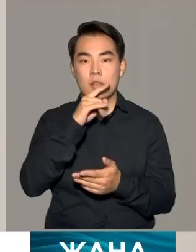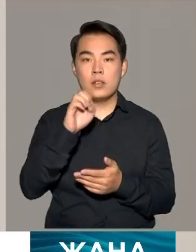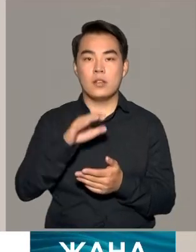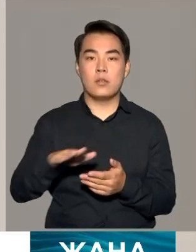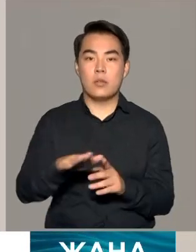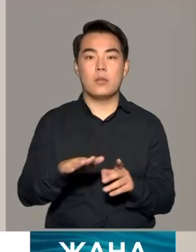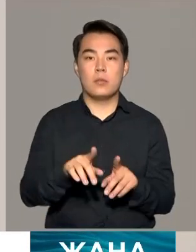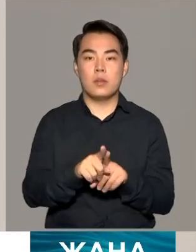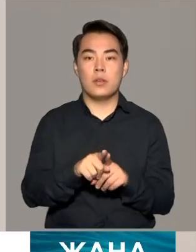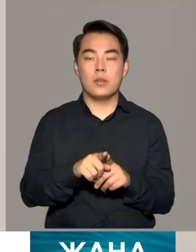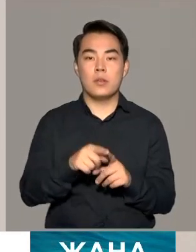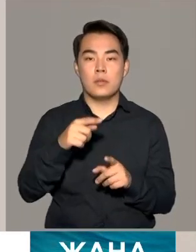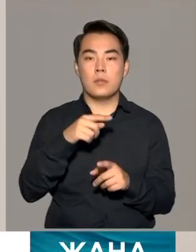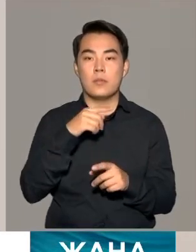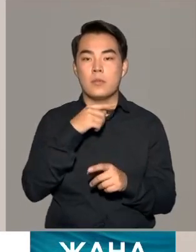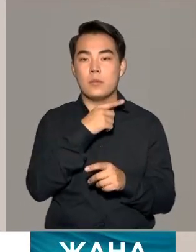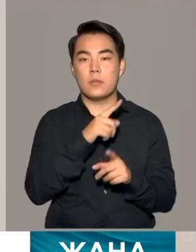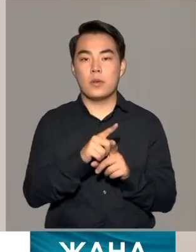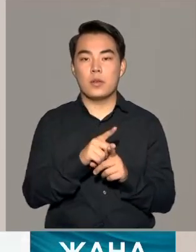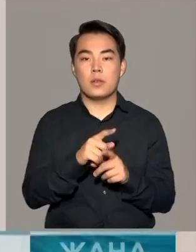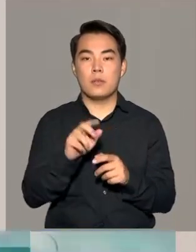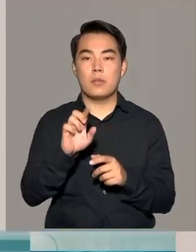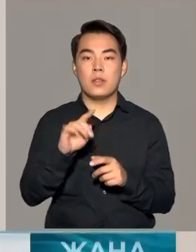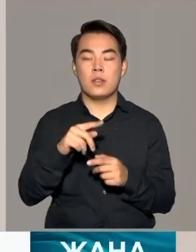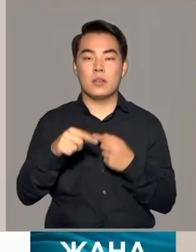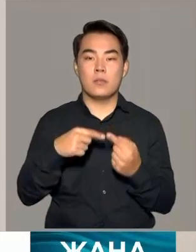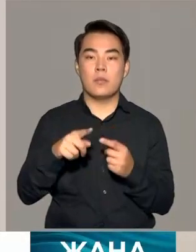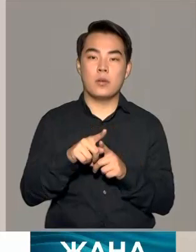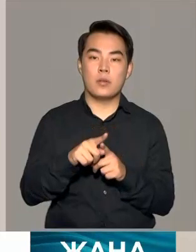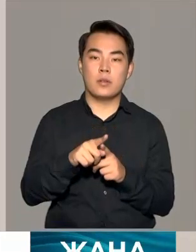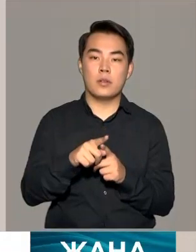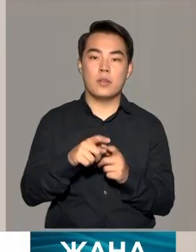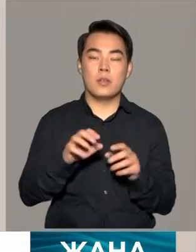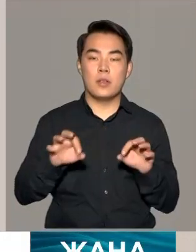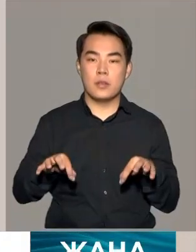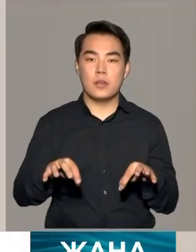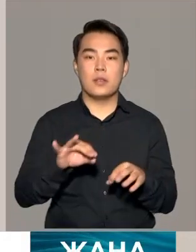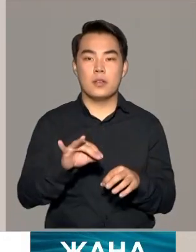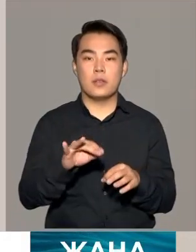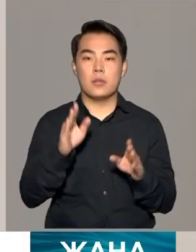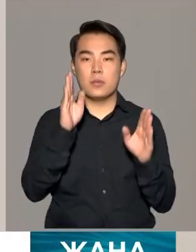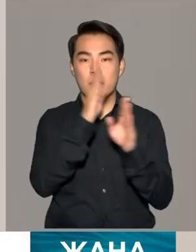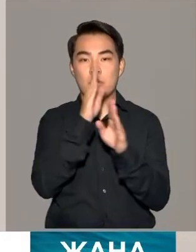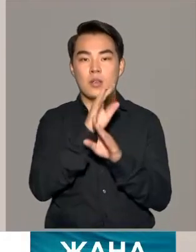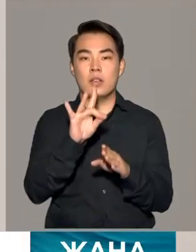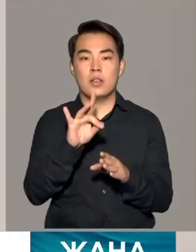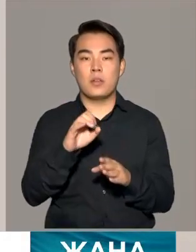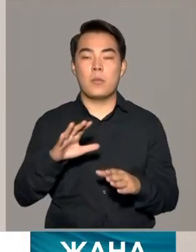бизнес үшін тартымдылығы жоғары әртараптандырылған энергия көздеріне, транзиттік көліктік әлеуетке ие және табиғи